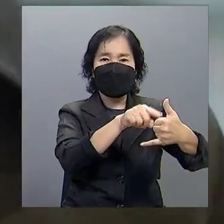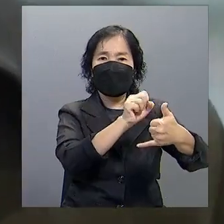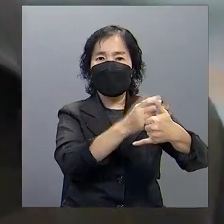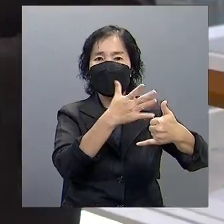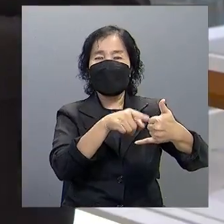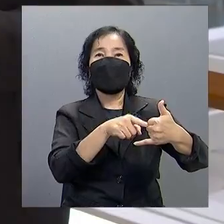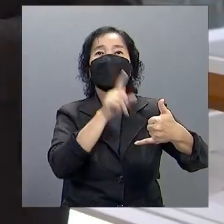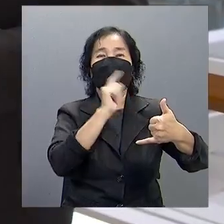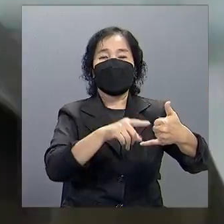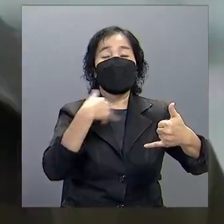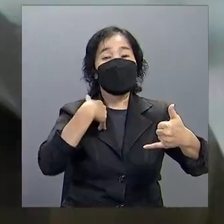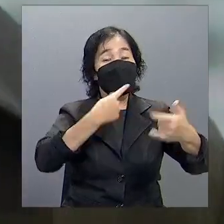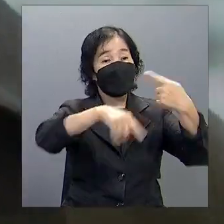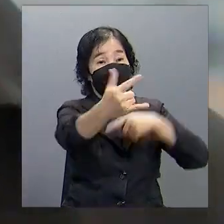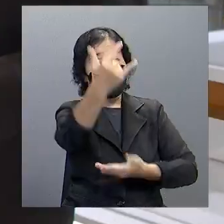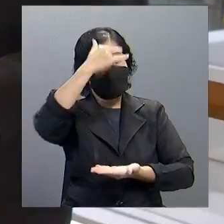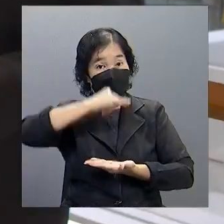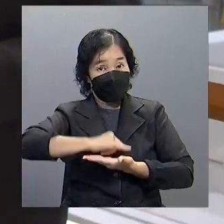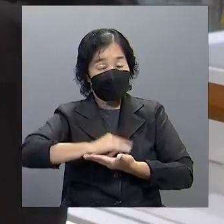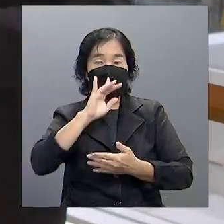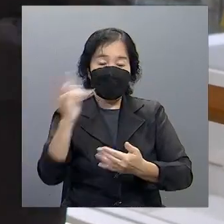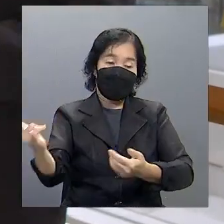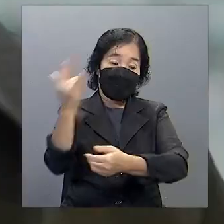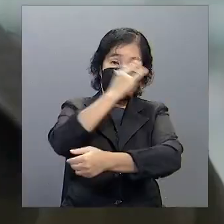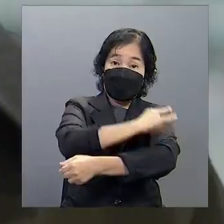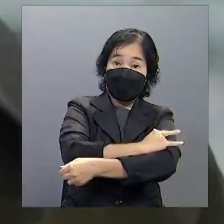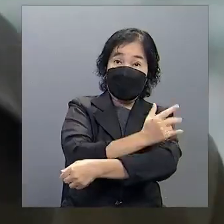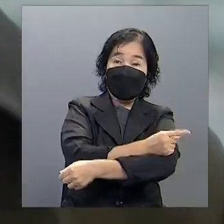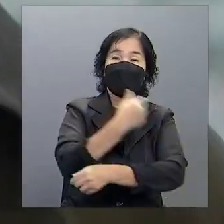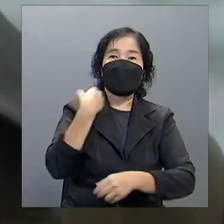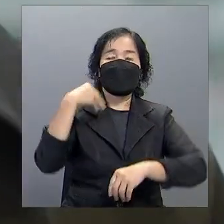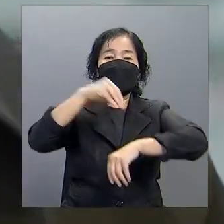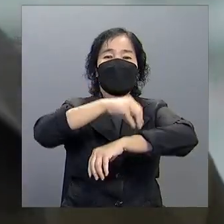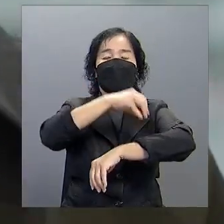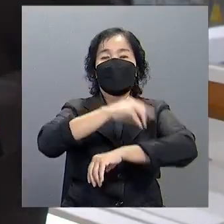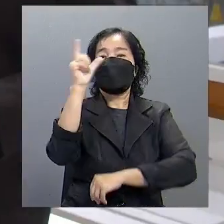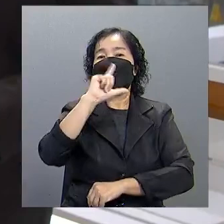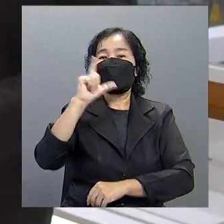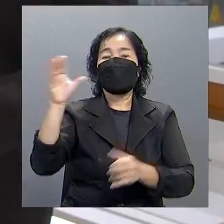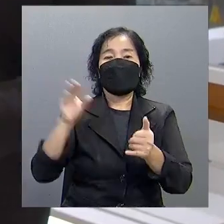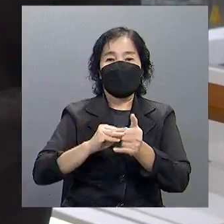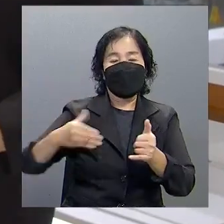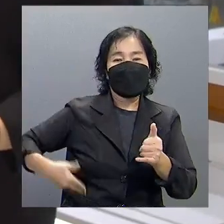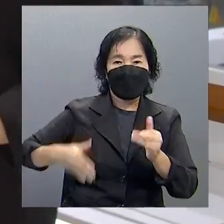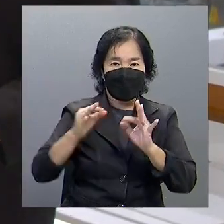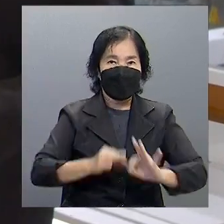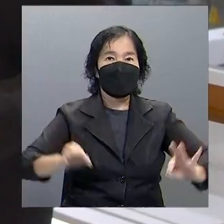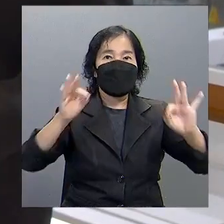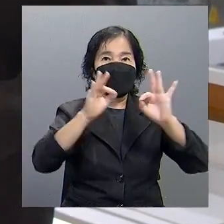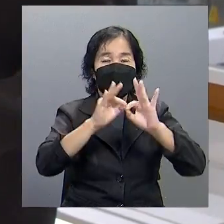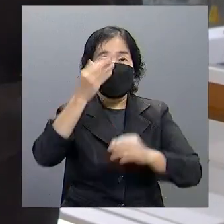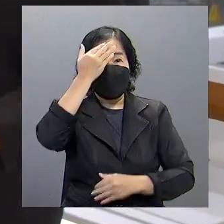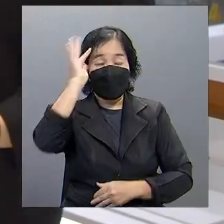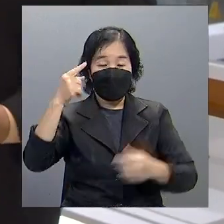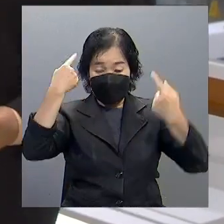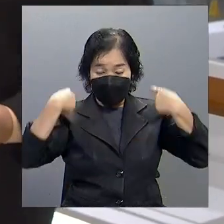เอาขาเข้าก็ได้ไหม ขาเข้าเนี่ยปีดาดวานอน ปีดาดวานอน ปีดาดวานอนนี่ยังไงเป็นเรื่องผื่นเป็นเรื่องสำคัญ โอเค ถ้าอย่างเดินมาอย่างเงี้ย สมมติเจอสมมติ ถ้า